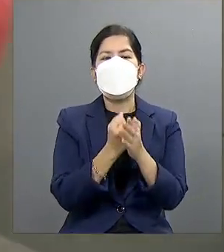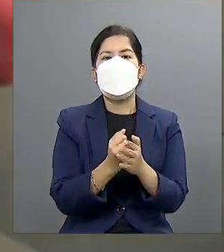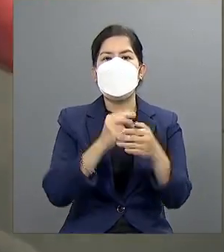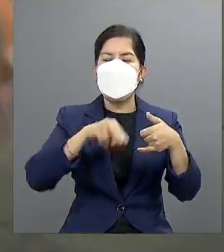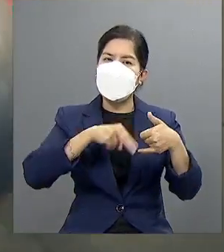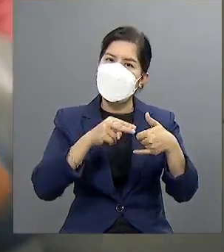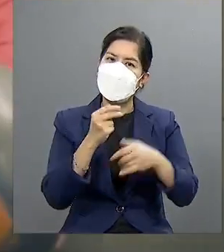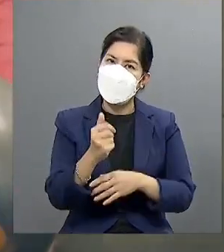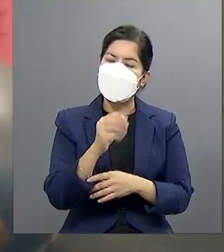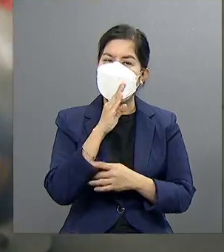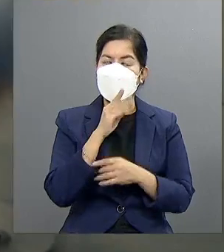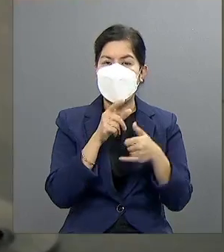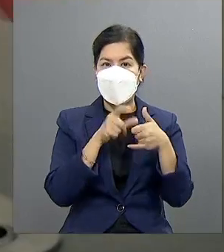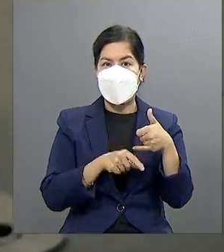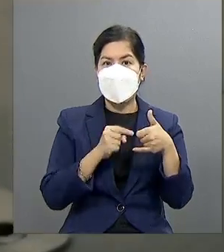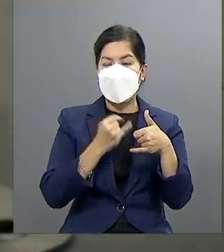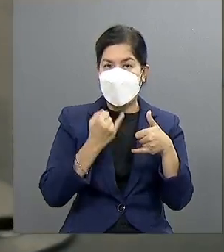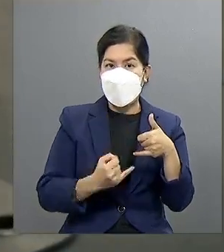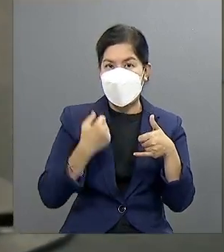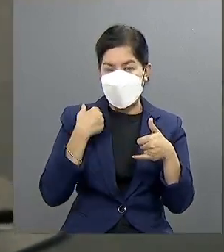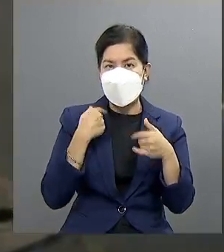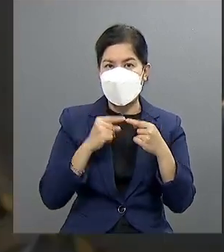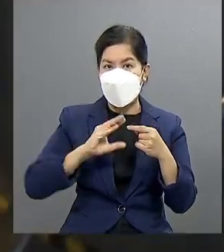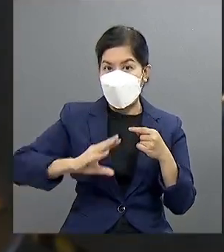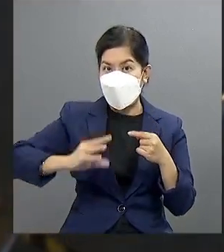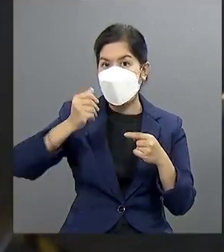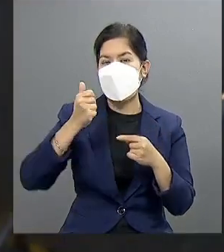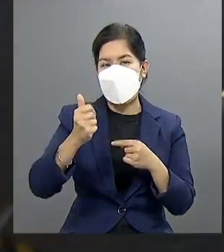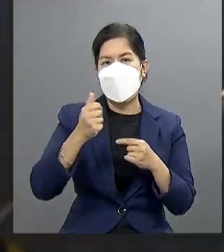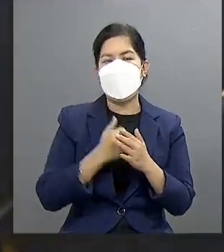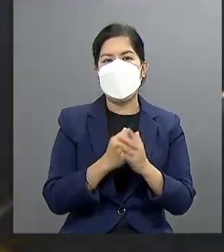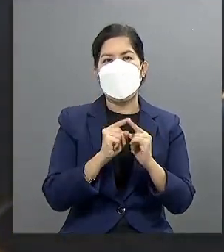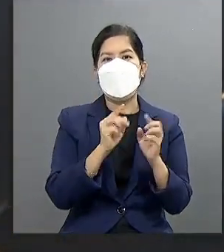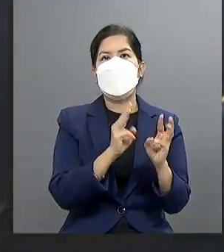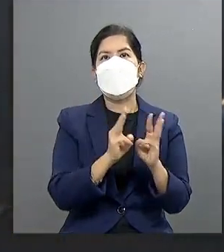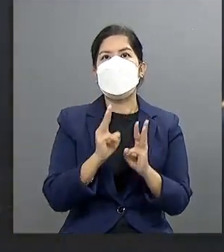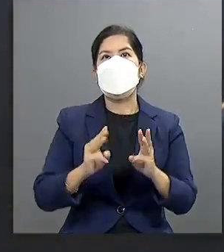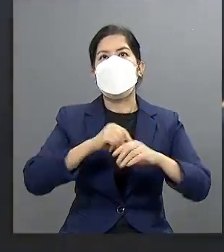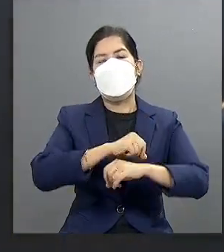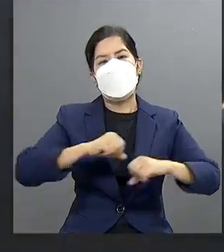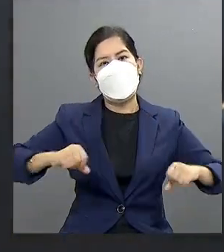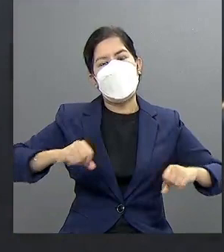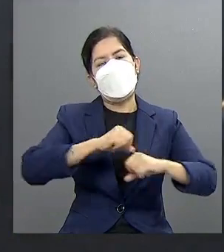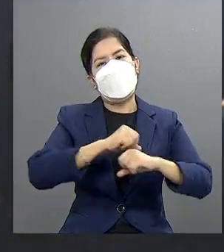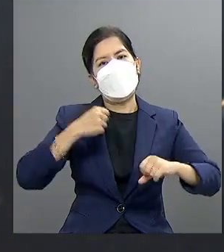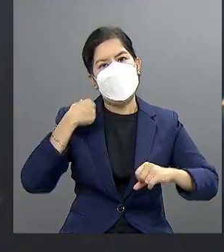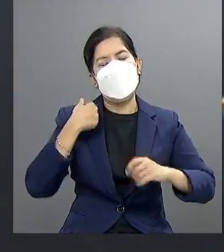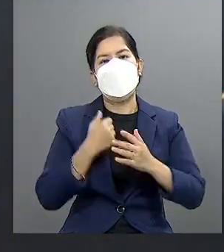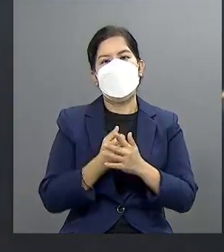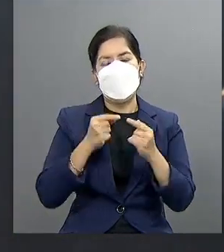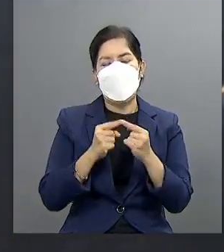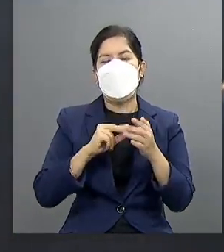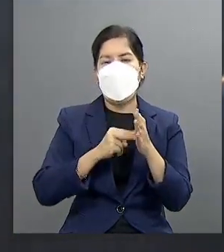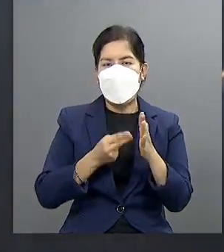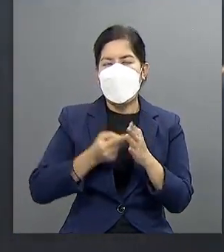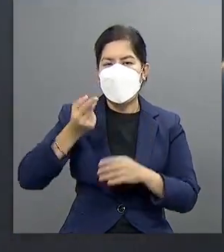นภูมิแพ้อยู่อาการก็จะดีขึ้นแต่ออกกำลังกายที่เหมาะสมค่ะก็ต้องทำสม่ำเสมอไม่ใช่ออกครั้งเดียวภูมิขึ้นเลยไม่ได้นะคะพวกนี้ก็ต้อง